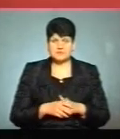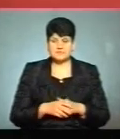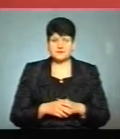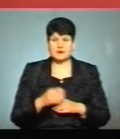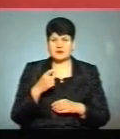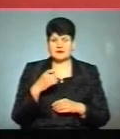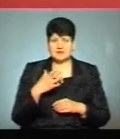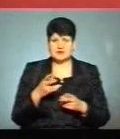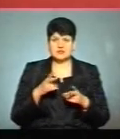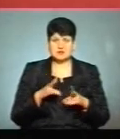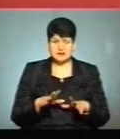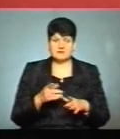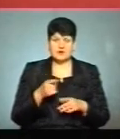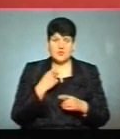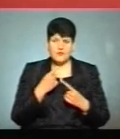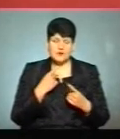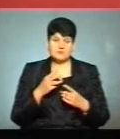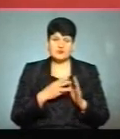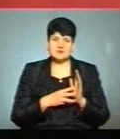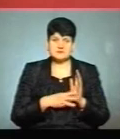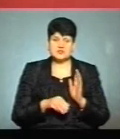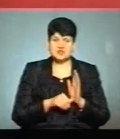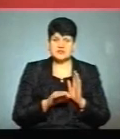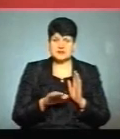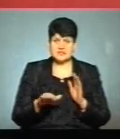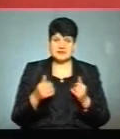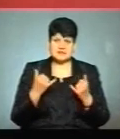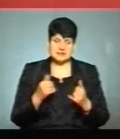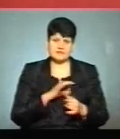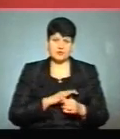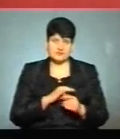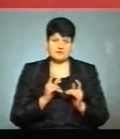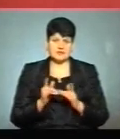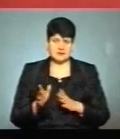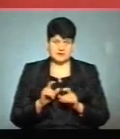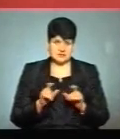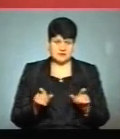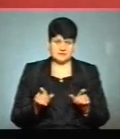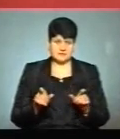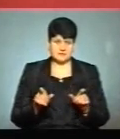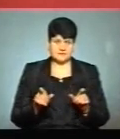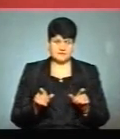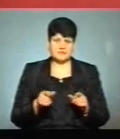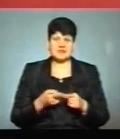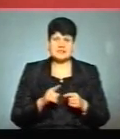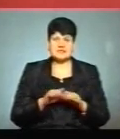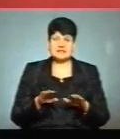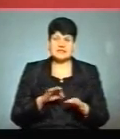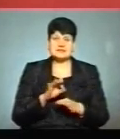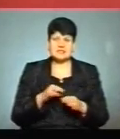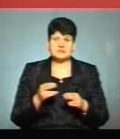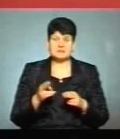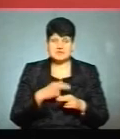до завершення ефіру. Тобто ви говорите про те, що 86 дітей наразі виховуються в інтернатних закладах. Це дітей-сиріт, дітей